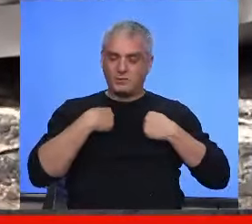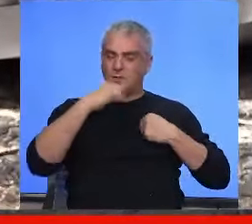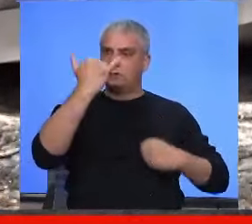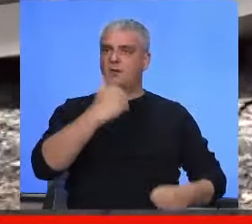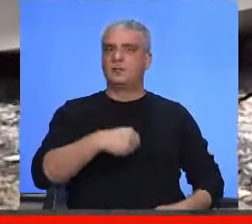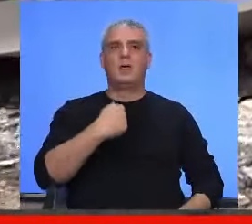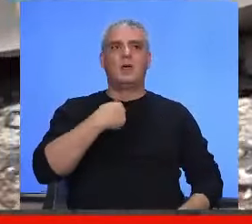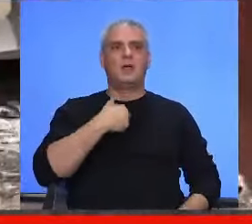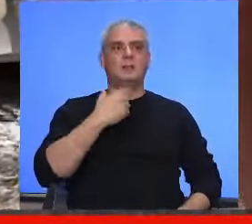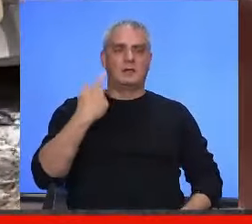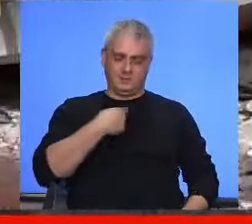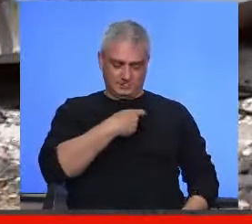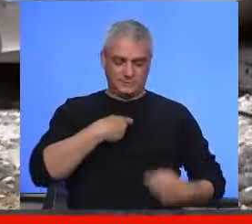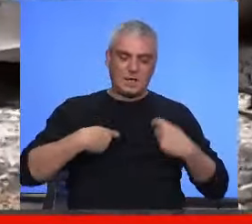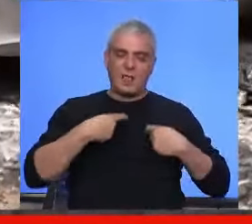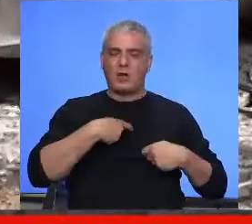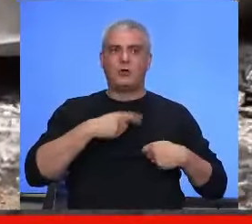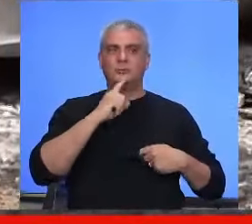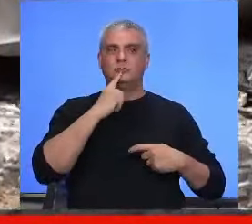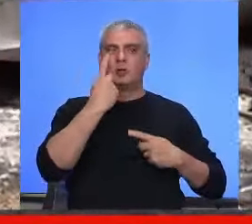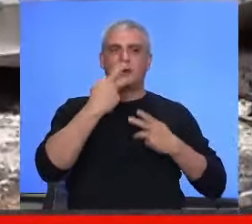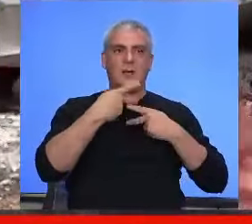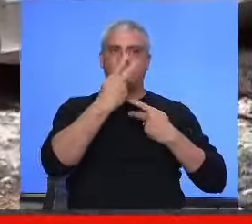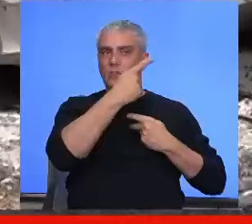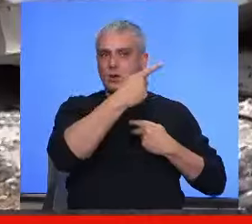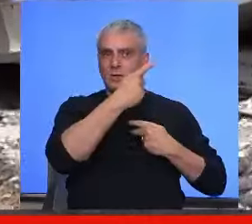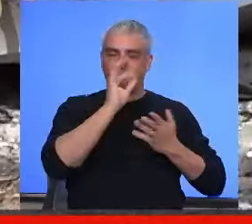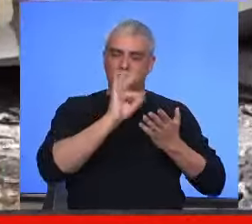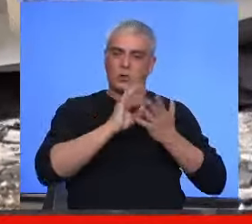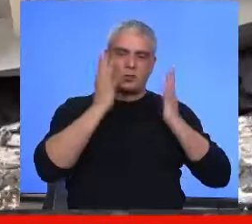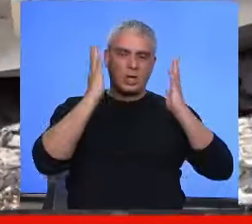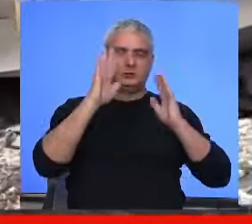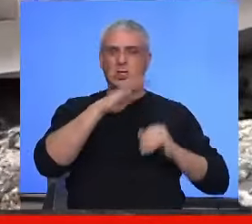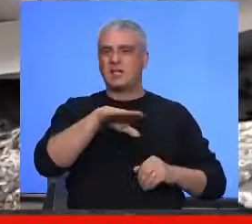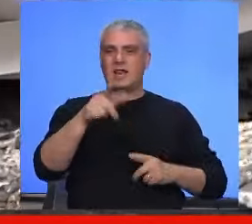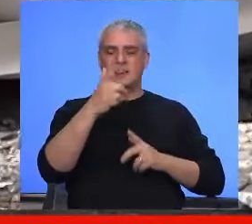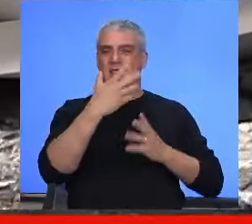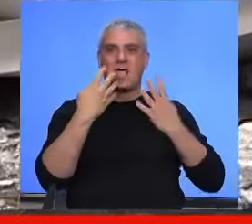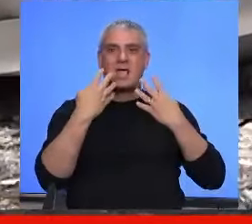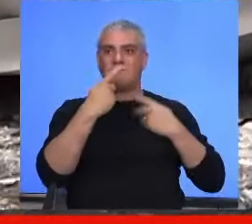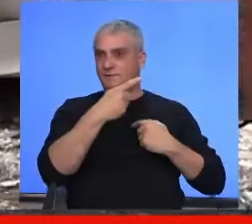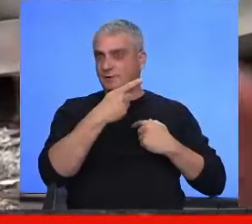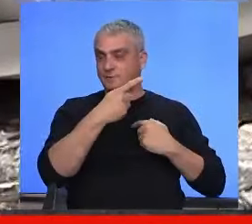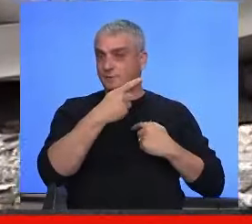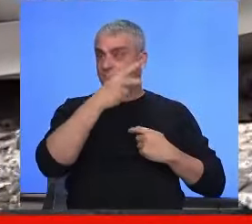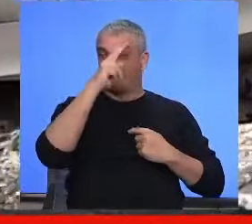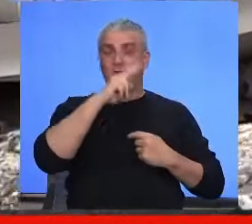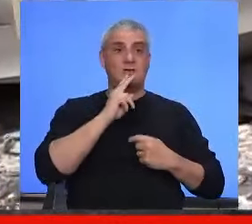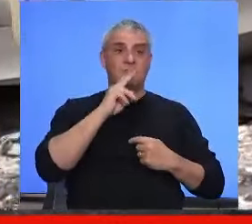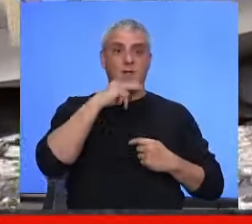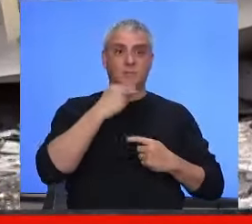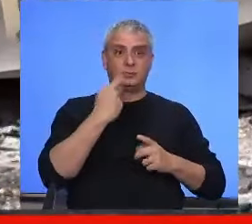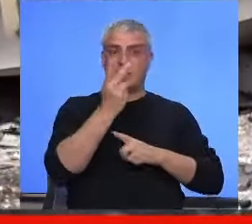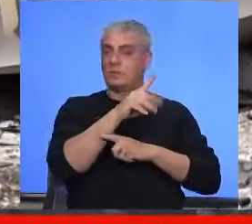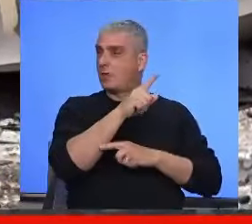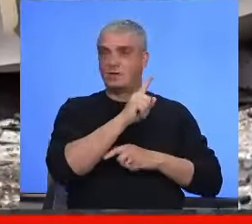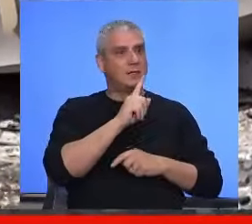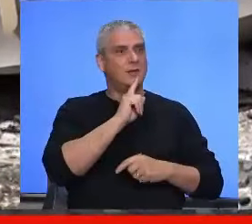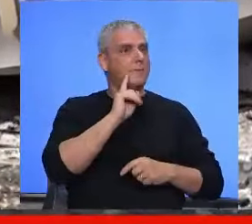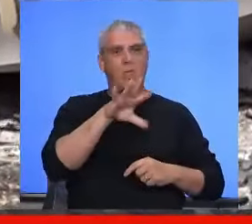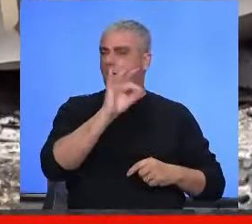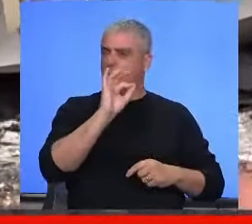אני נוסע על גופי צלקות של שנה בבית חולים, מאסון ילדי אביבים. ואימא שלי, אבא שלי נהרג באסון הזה, היא לא בחרה